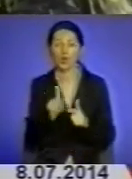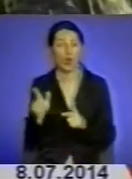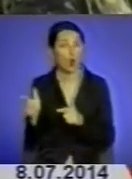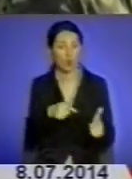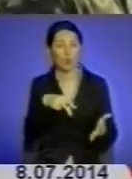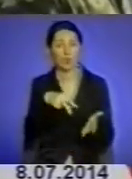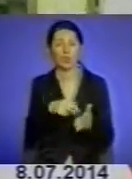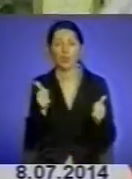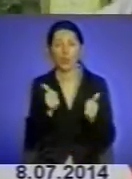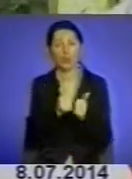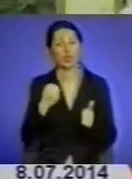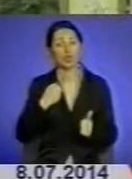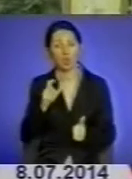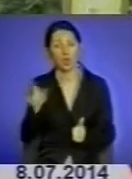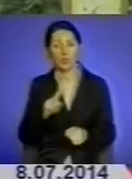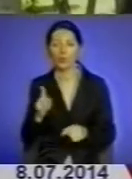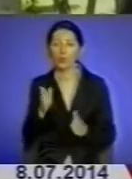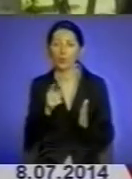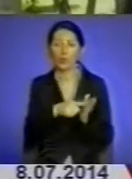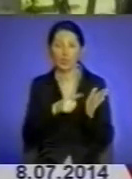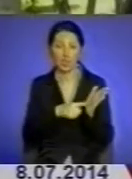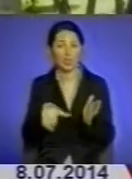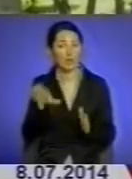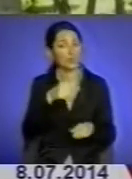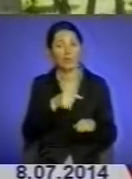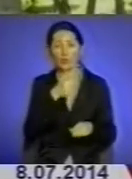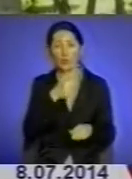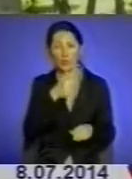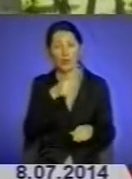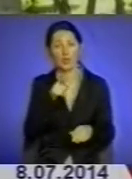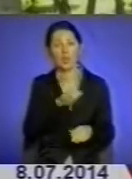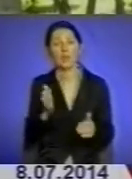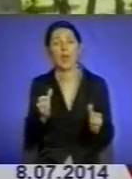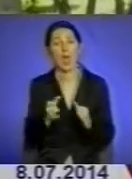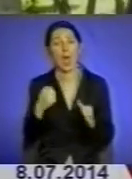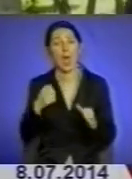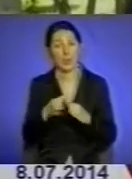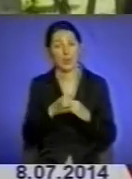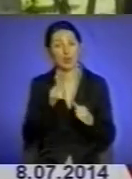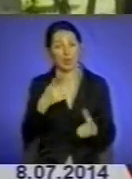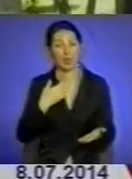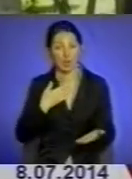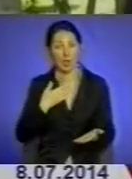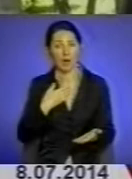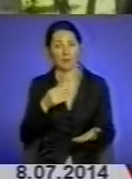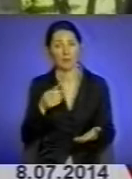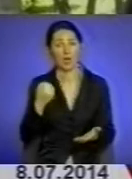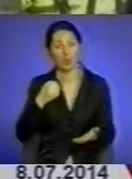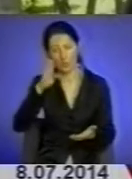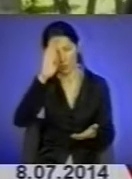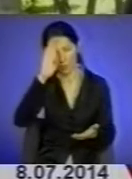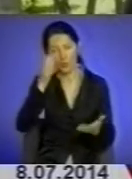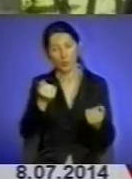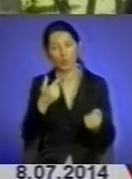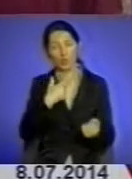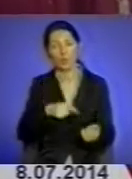їхні випробування. Там, де батальйон, там і я. Вони беруть на себе велику працю і великий подвиг, і віримо, що їхня праця не